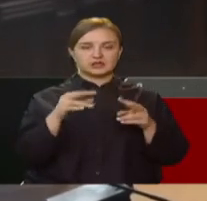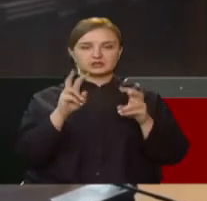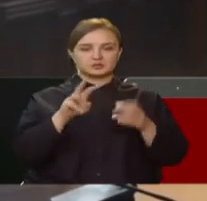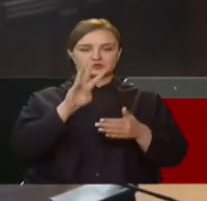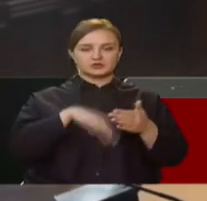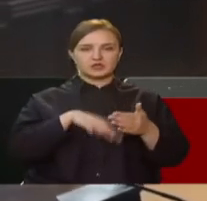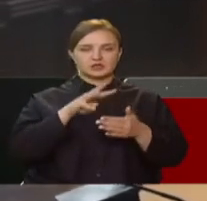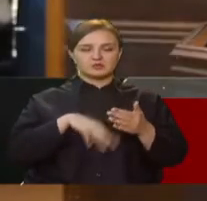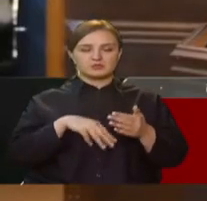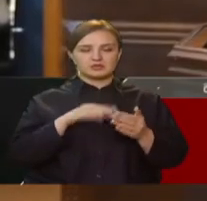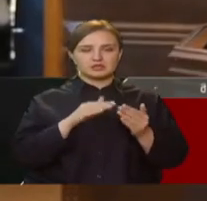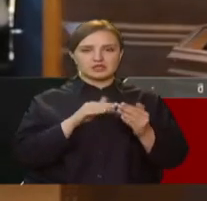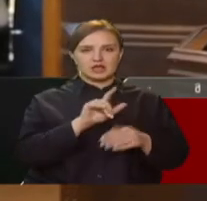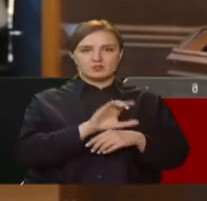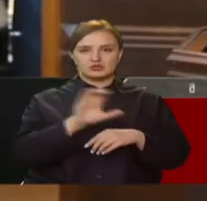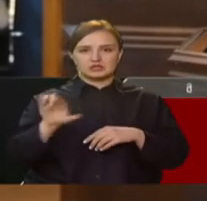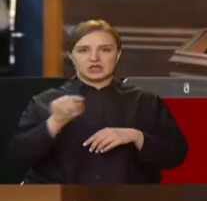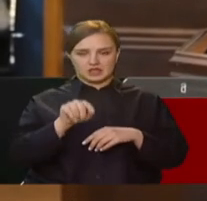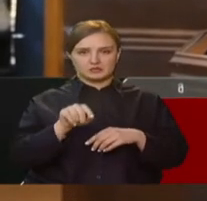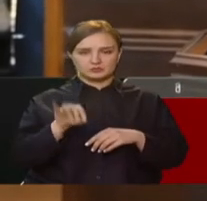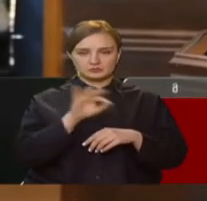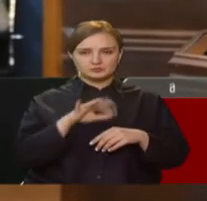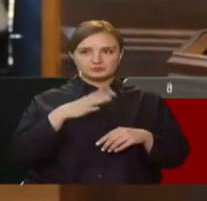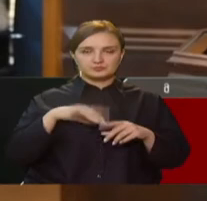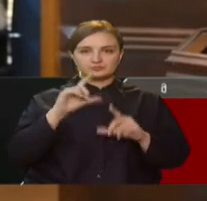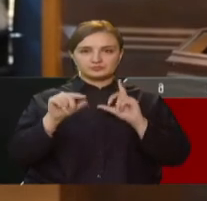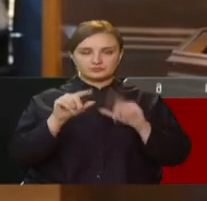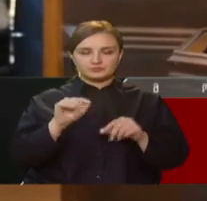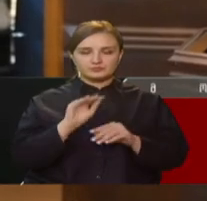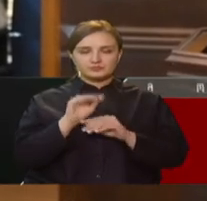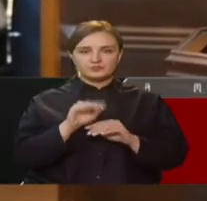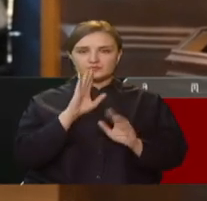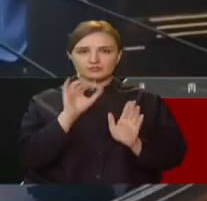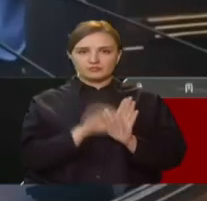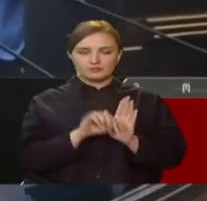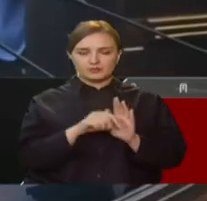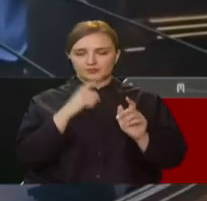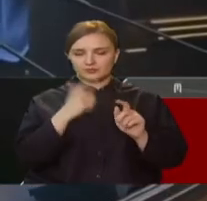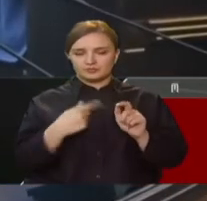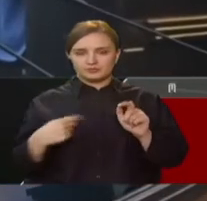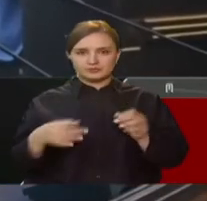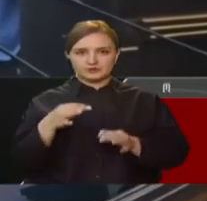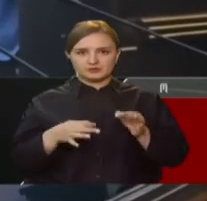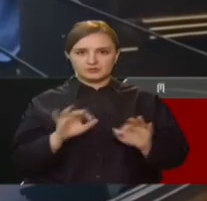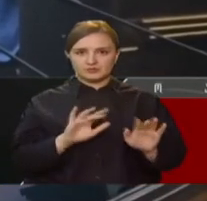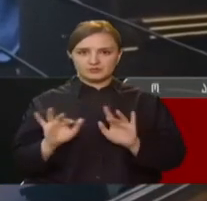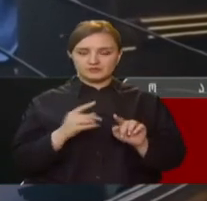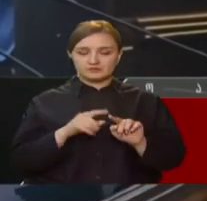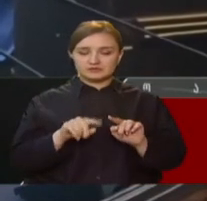գամոսախլեպիս պոլիտիկաք հեղրիտան մոգալակեևիս գադինեբա գազրդիլի պեմիցիդի։ Կաչիան ուրեբուլի սասամարդլո